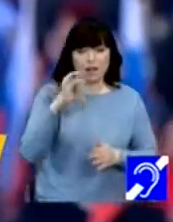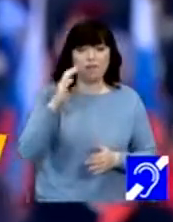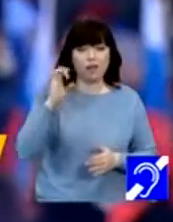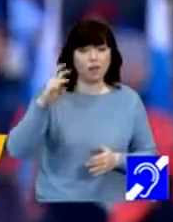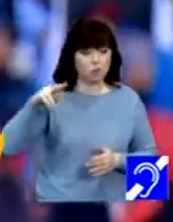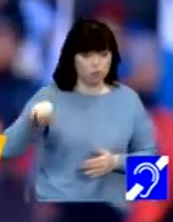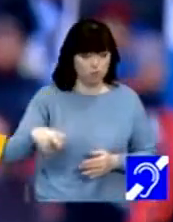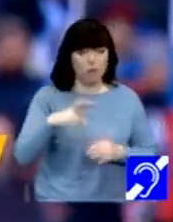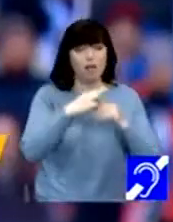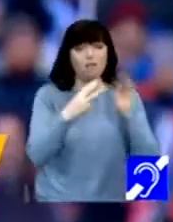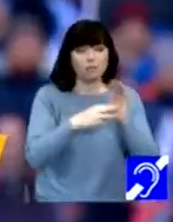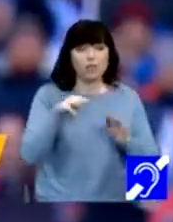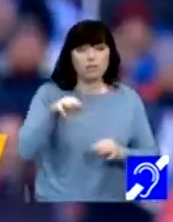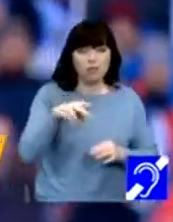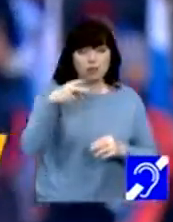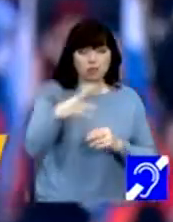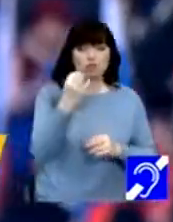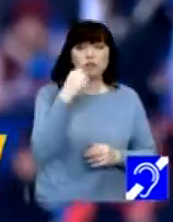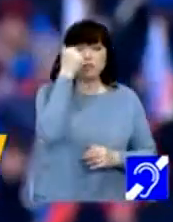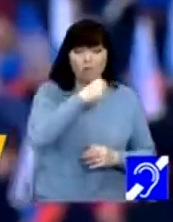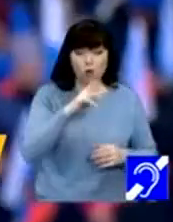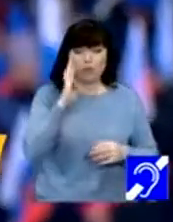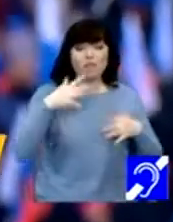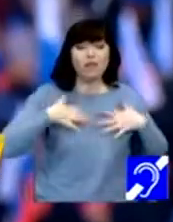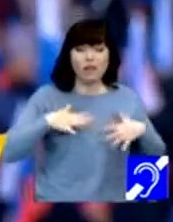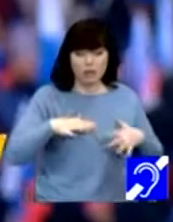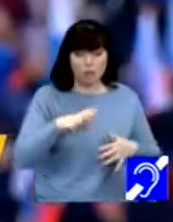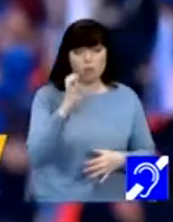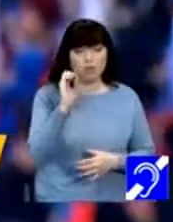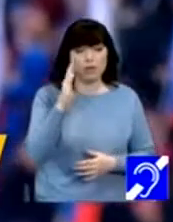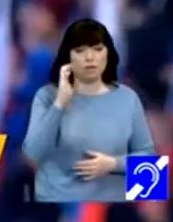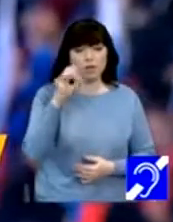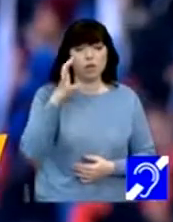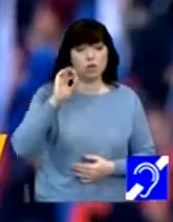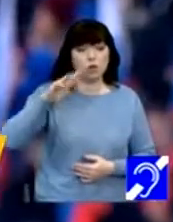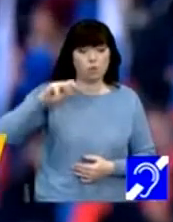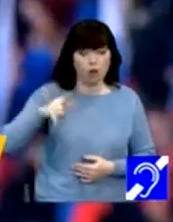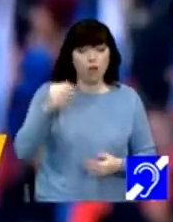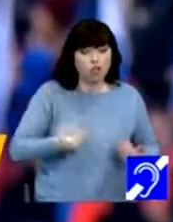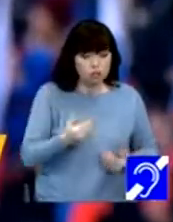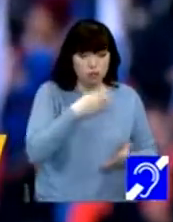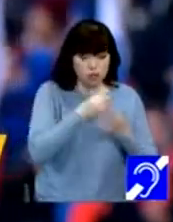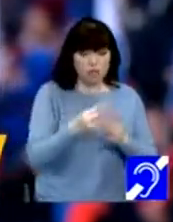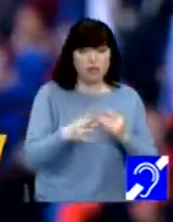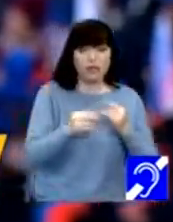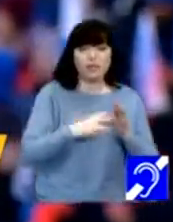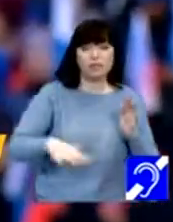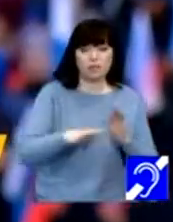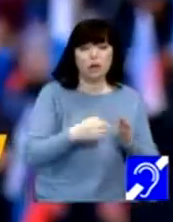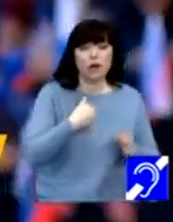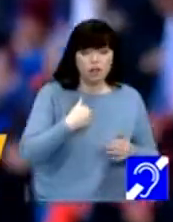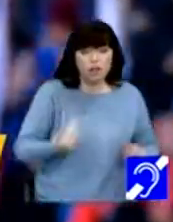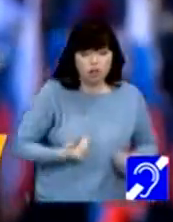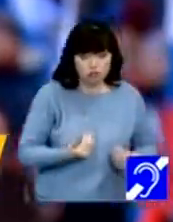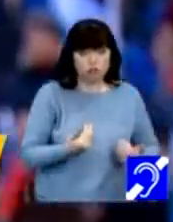18 марта 2014 года. Они жили и живут на своей земле. И хотели жить общей судьбой со